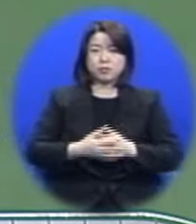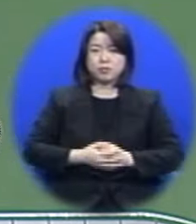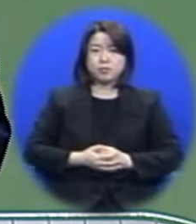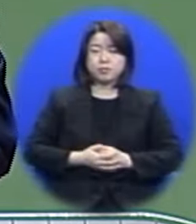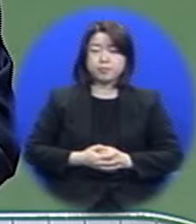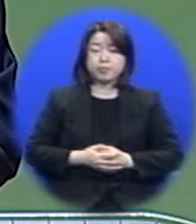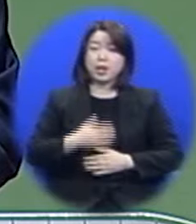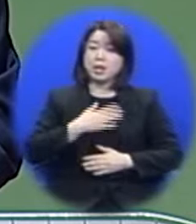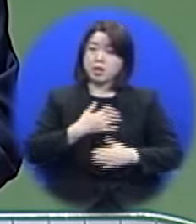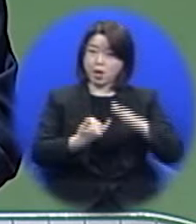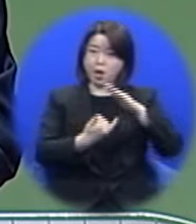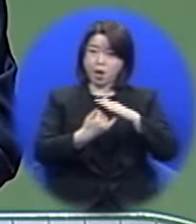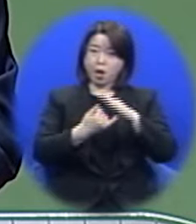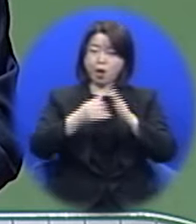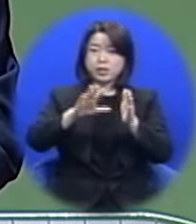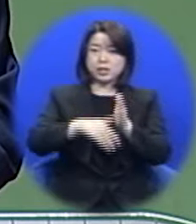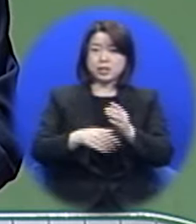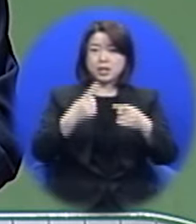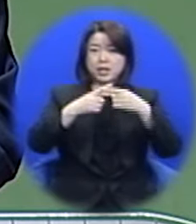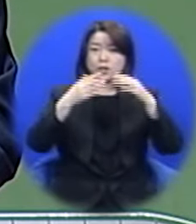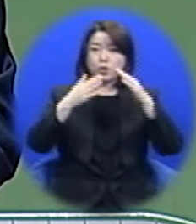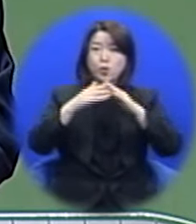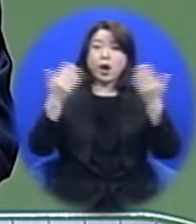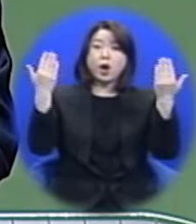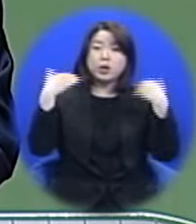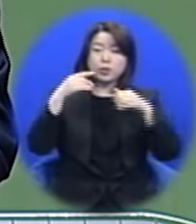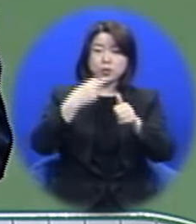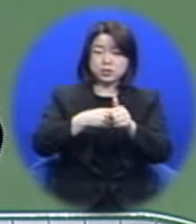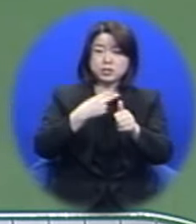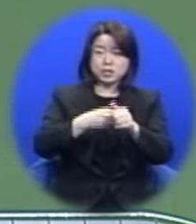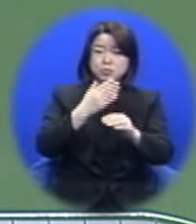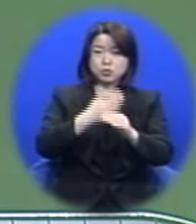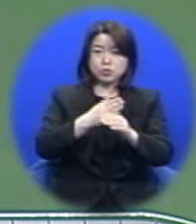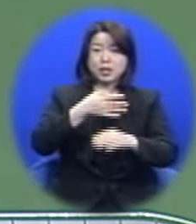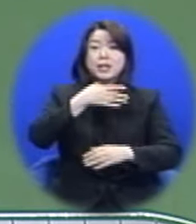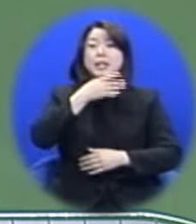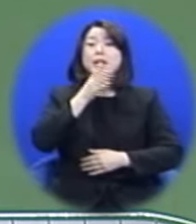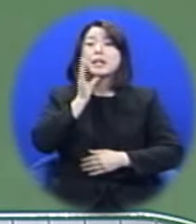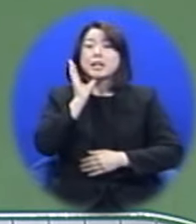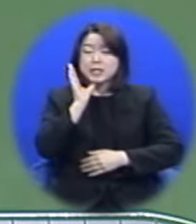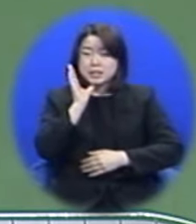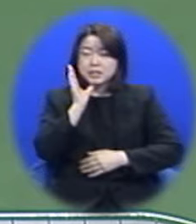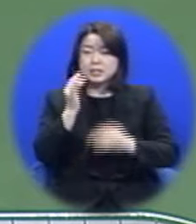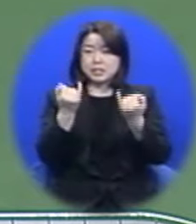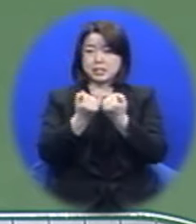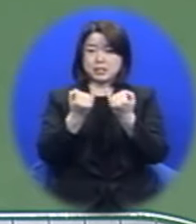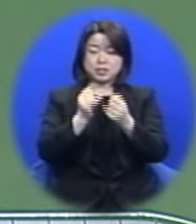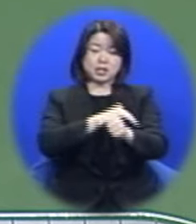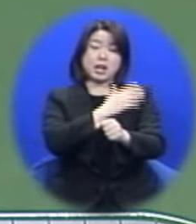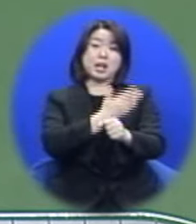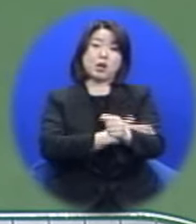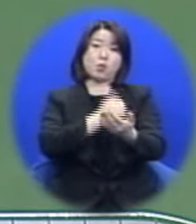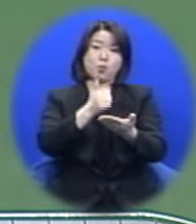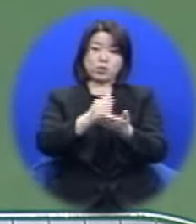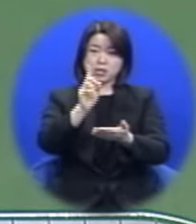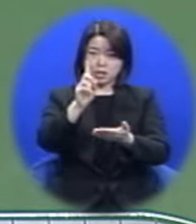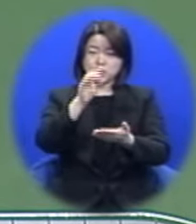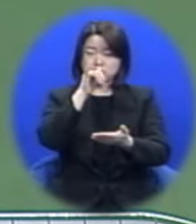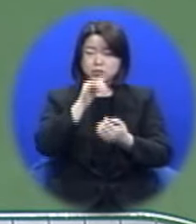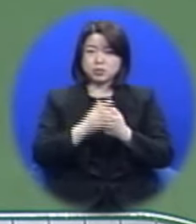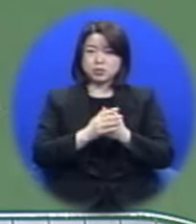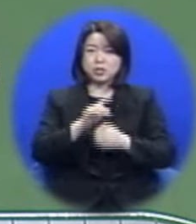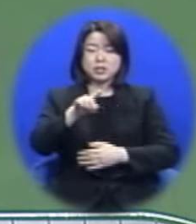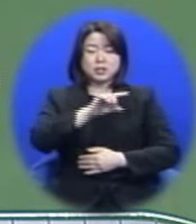어릴 때 교회 학교 선생님 중에 연세 드신 여자 권사님이 한 분 계셨습니다. 그분의